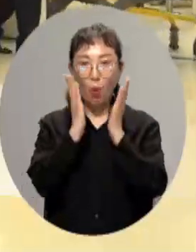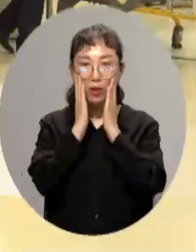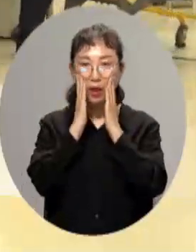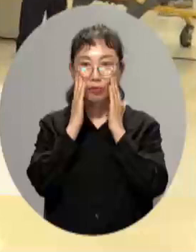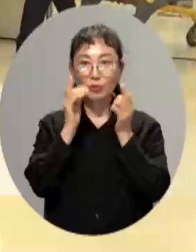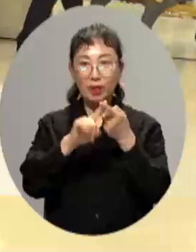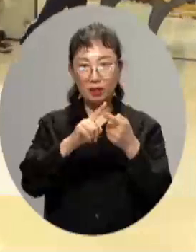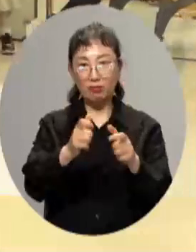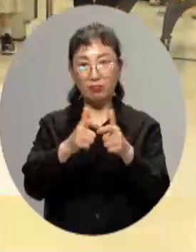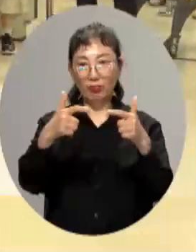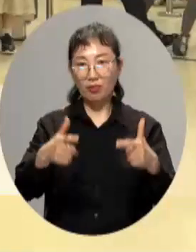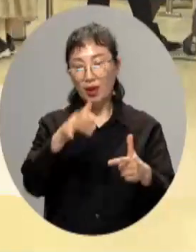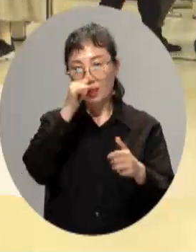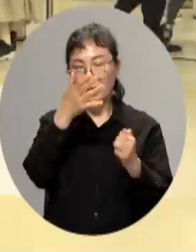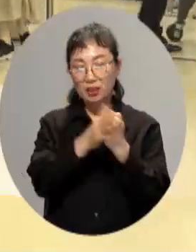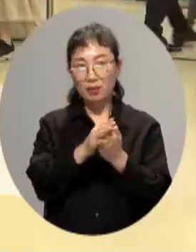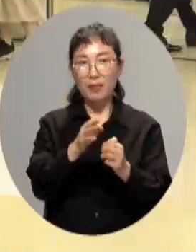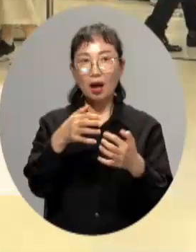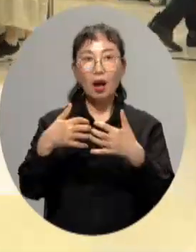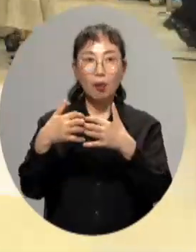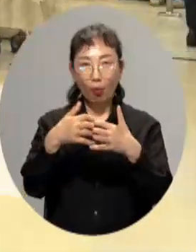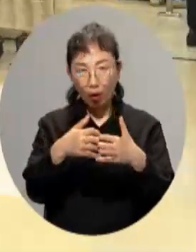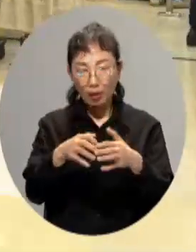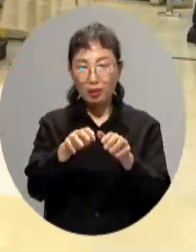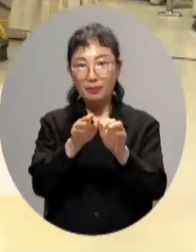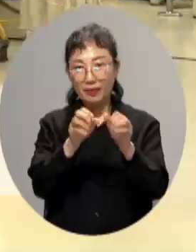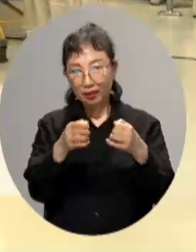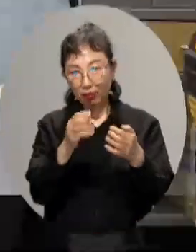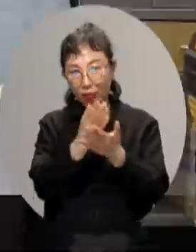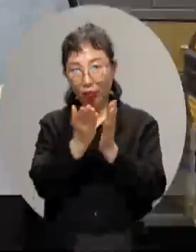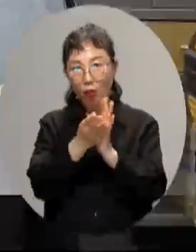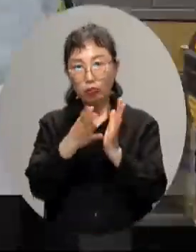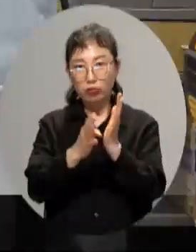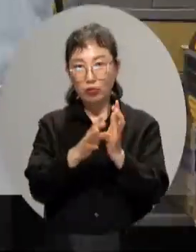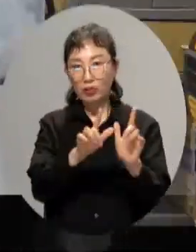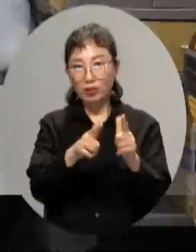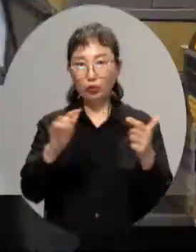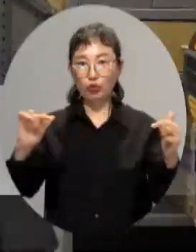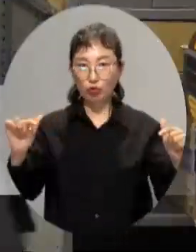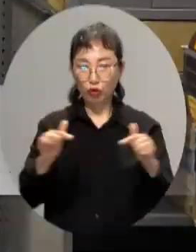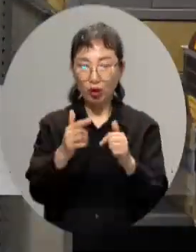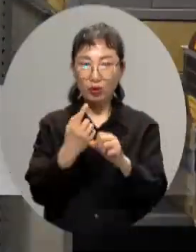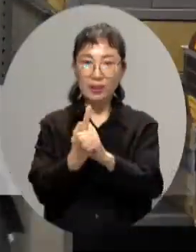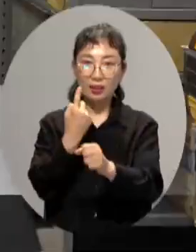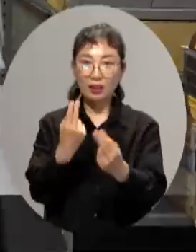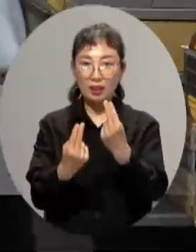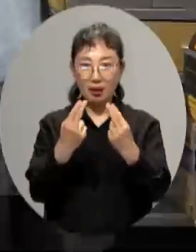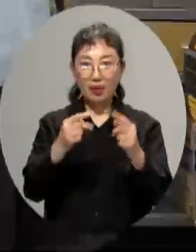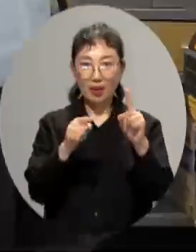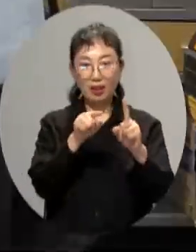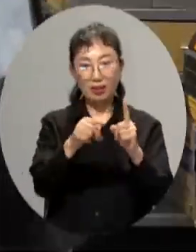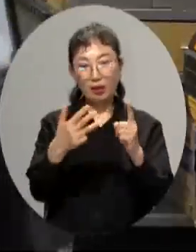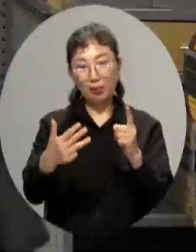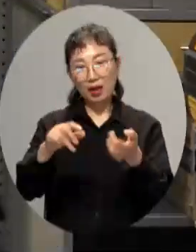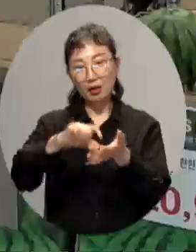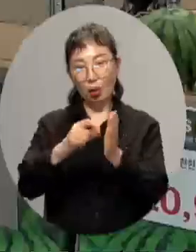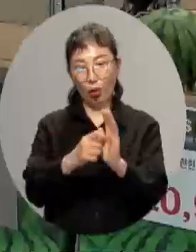판매는 늘었지만 가전제품과 신발 가방 품목 판매가 많이 줄면서 전년대비 1.8%